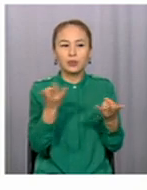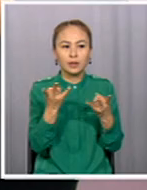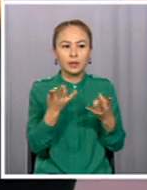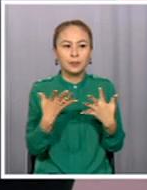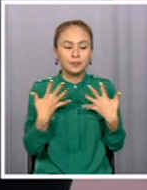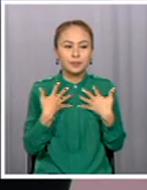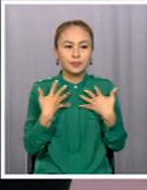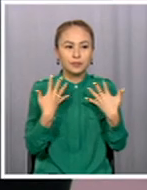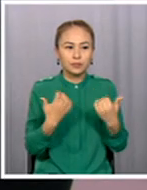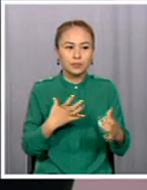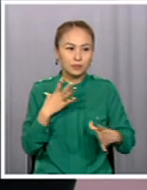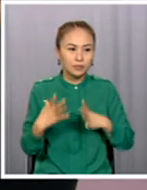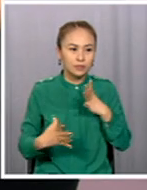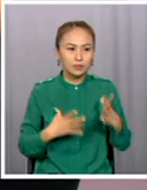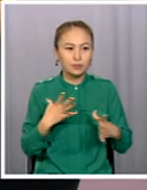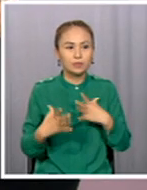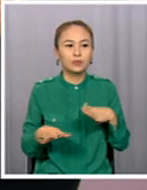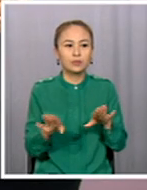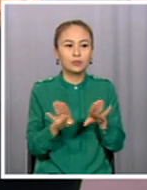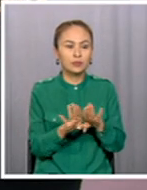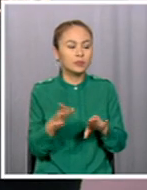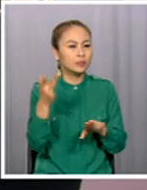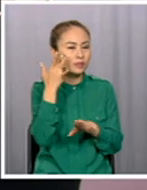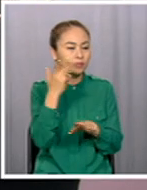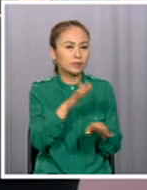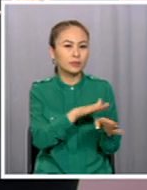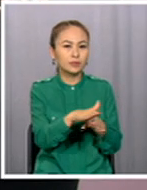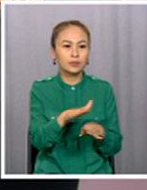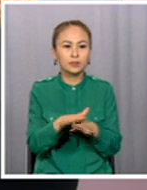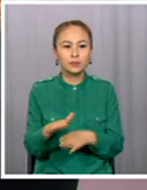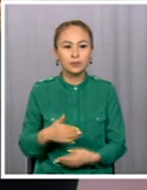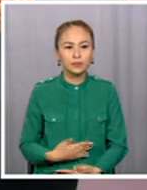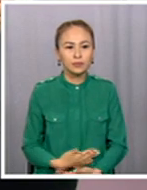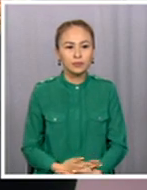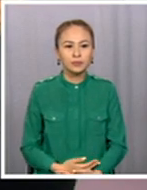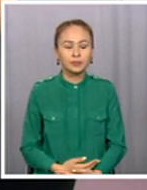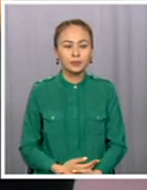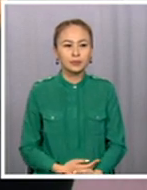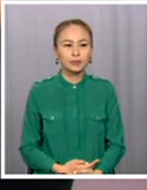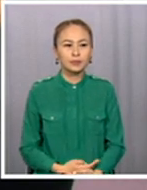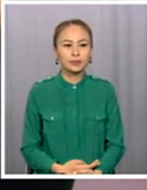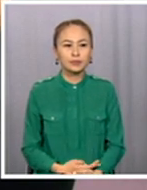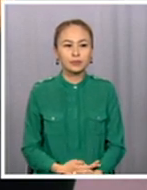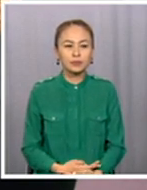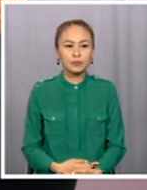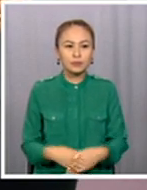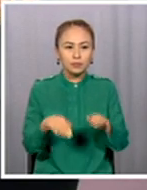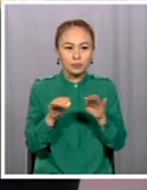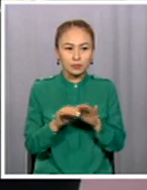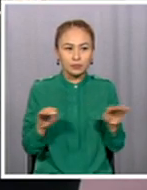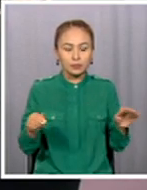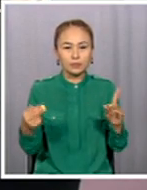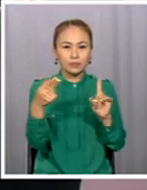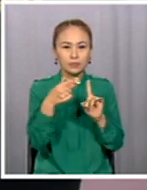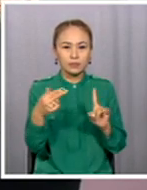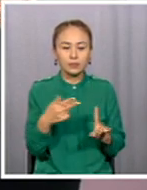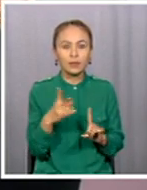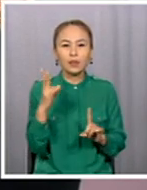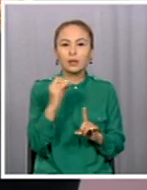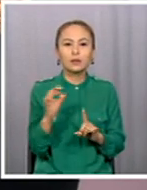керек. Дене шынықтыру жаттығуларын үзбей жасау керек. Балалар, мәтін не